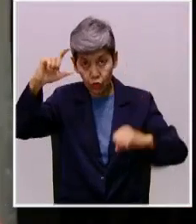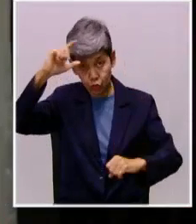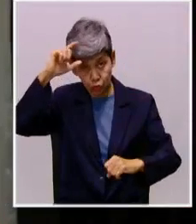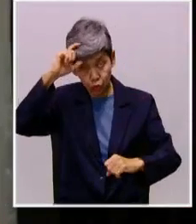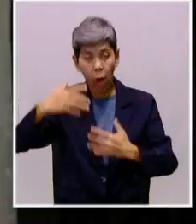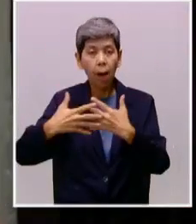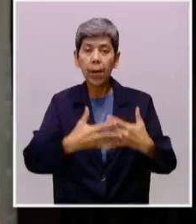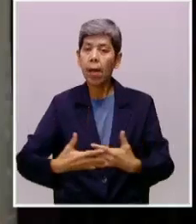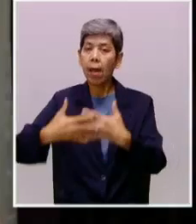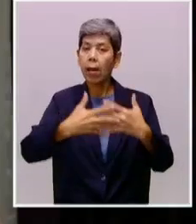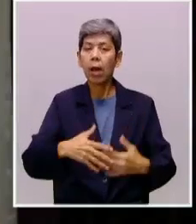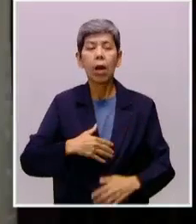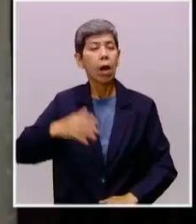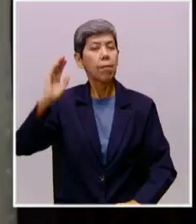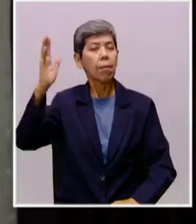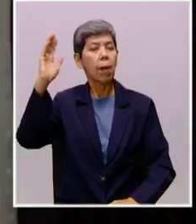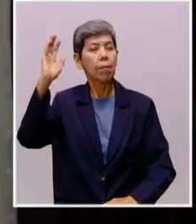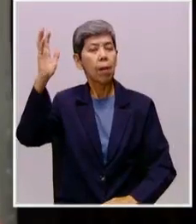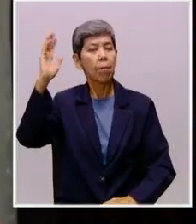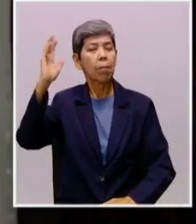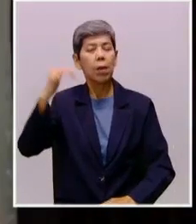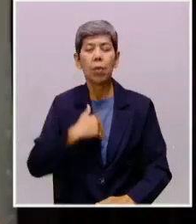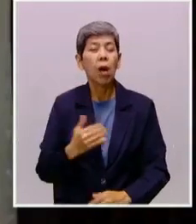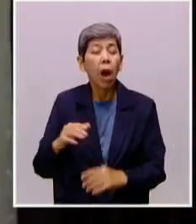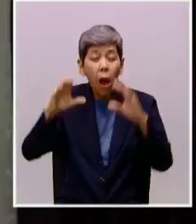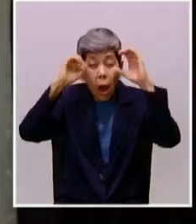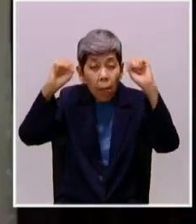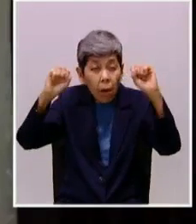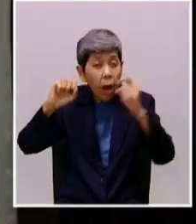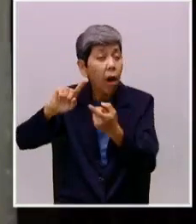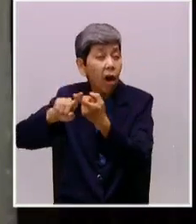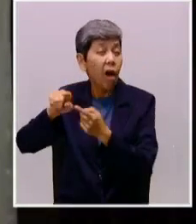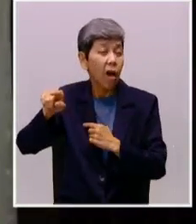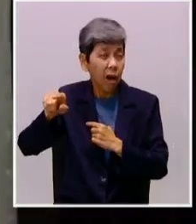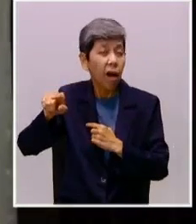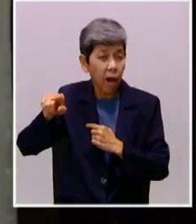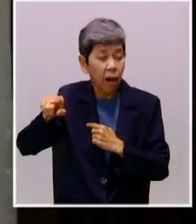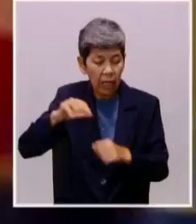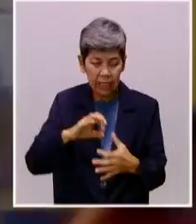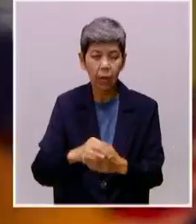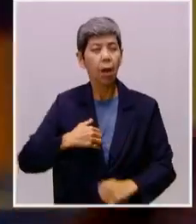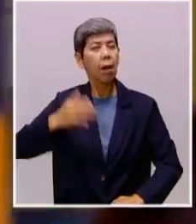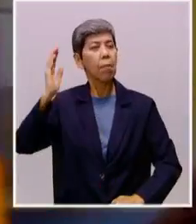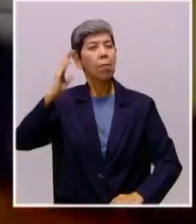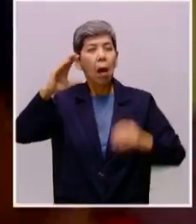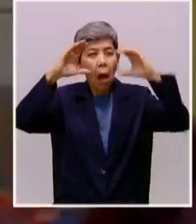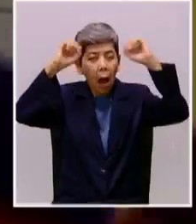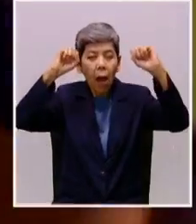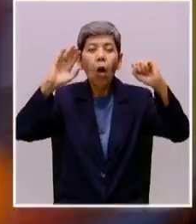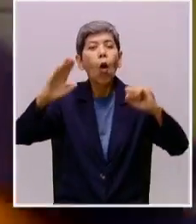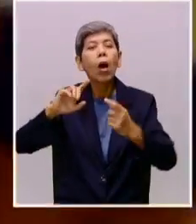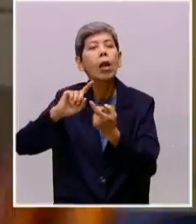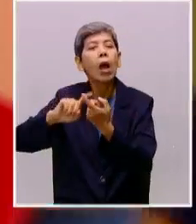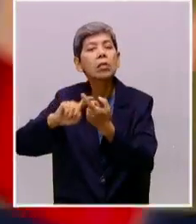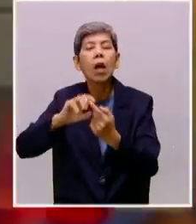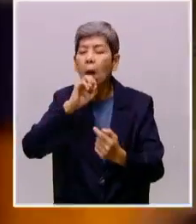ไบเดนของสหรัฐก็ได้กล่าวสุนทรพจน์ตอบโต้ประธานาธิบดีวลาดิเมียร์ปูตินของรัสเซียเทพเพิ่งถลงนโยบายประจำปีไปเมื่อ